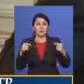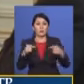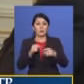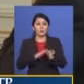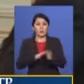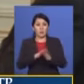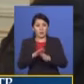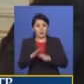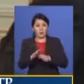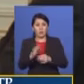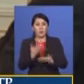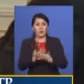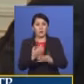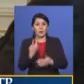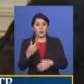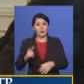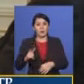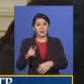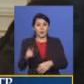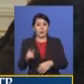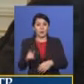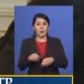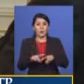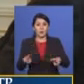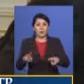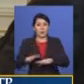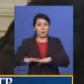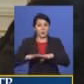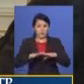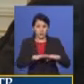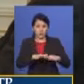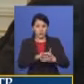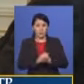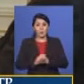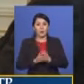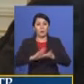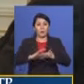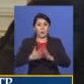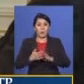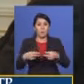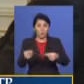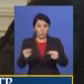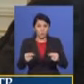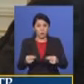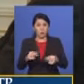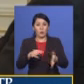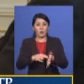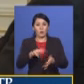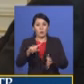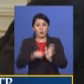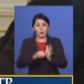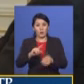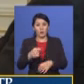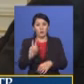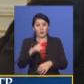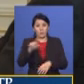жүзеге асырылып жатқанын жеткізді. Мәселен, екі елдің үкіметі инвестициялық ынтымақтастық туралы меморандумға қол қойып, құны 6,1